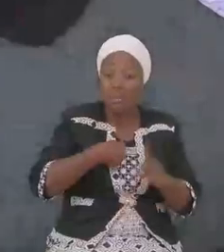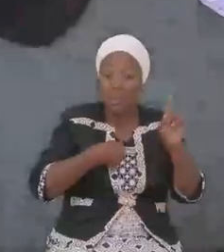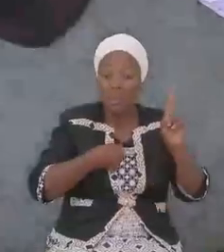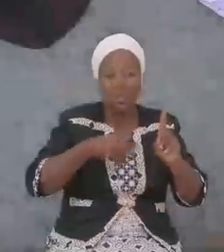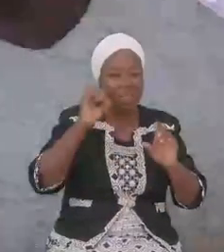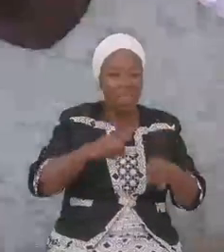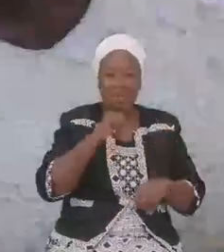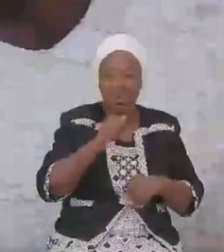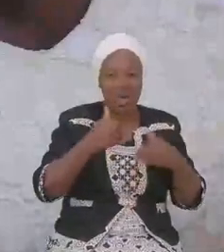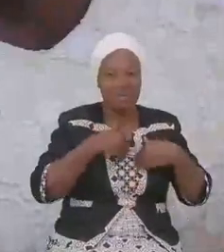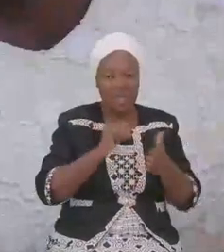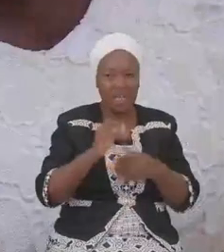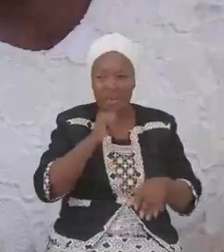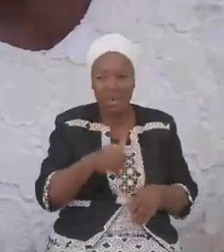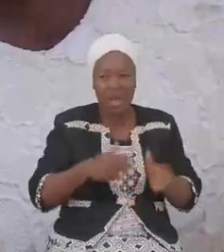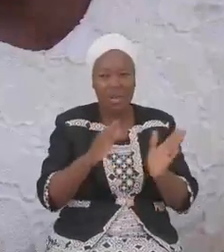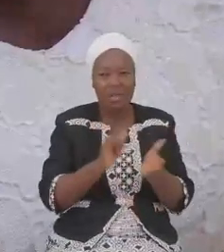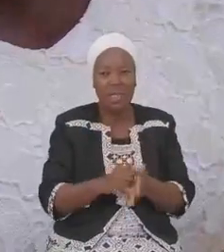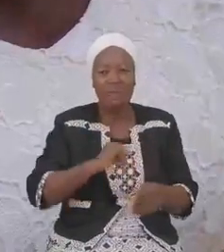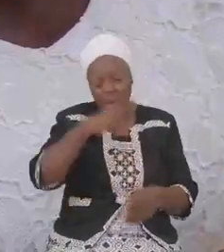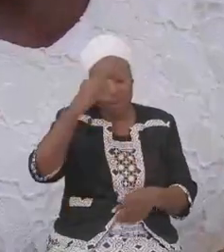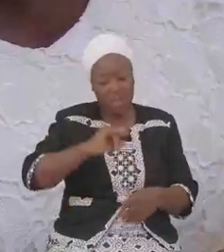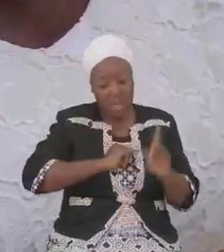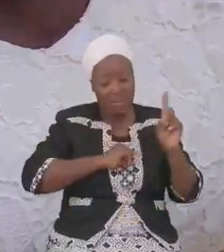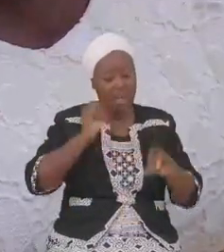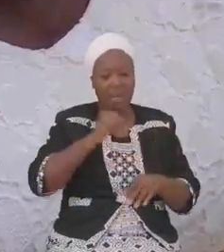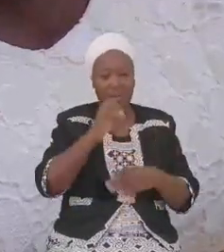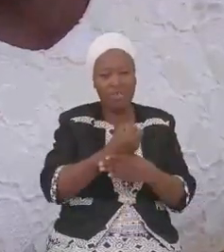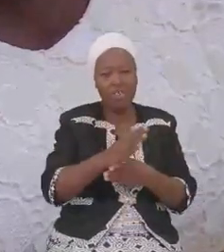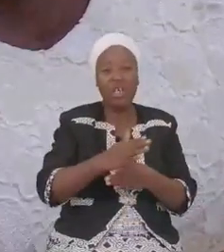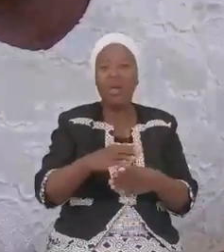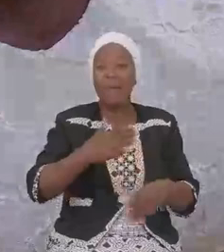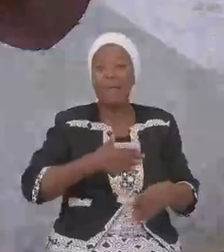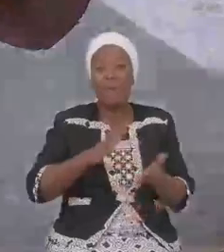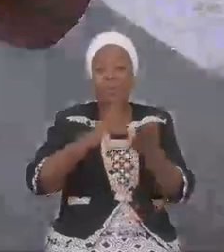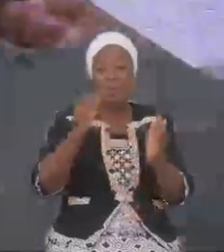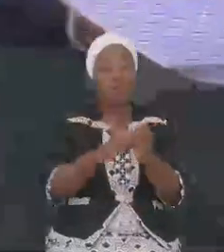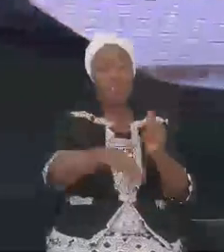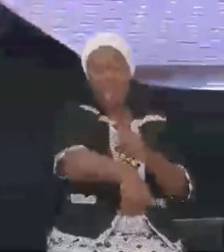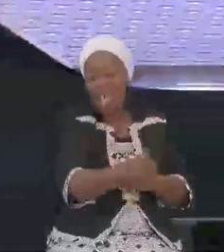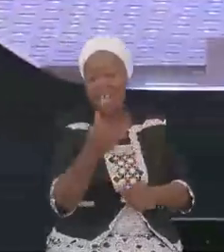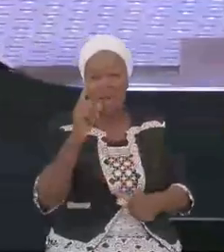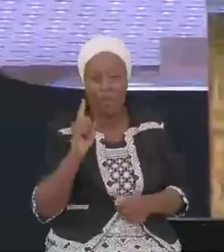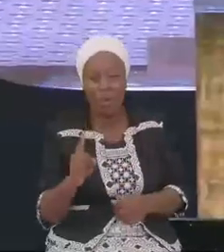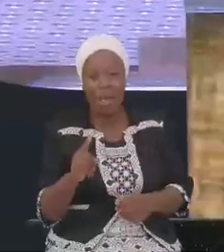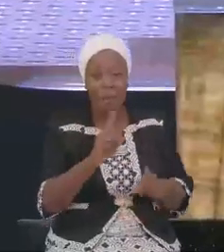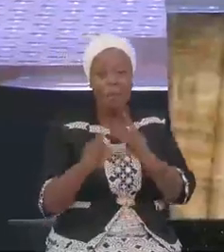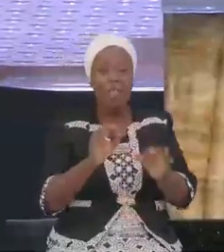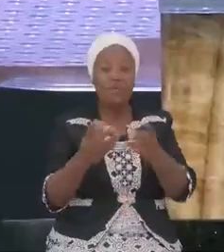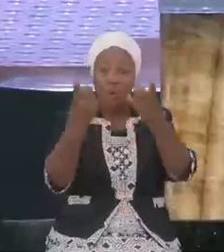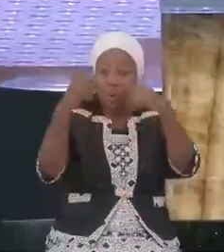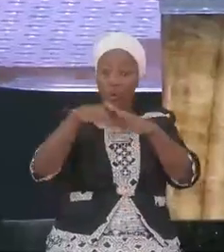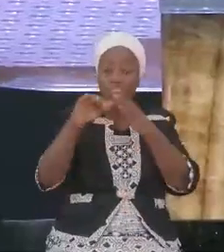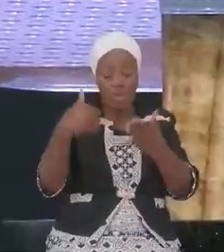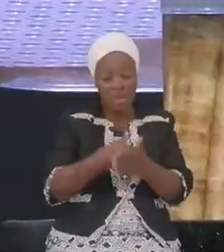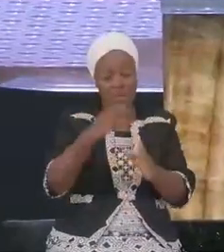avec une femme, avec une substance. Mais si tu viens dans cette nouvelle alliance, je te purifierai de